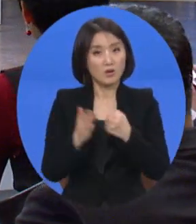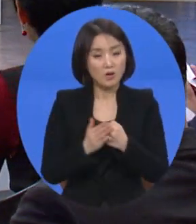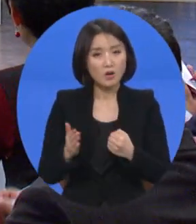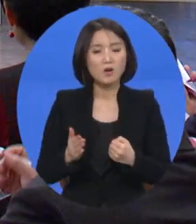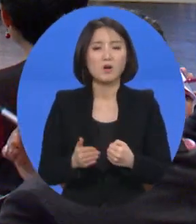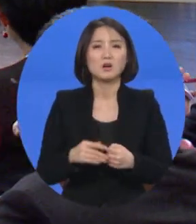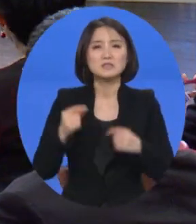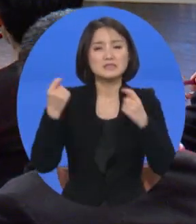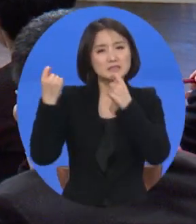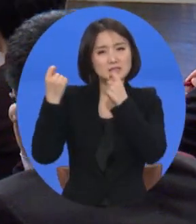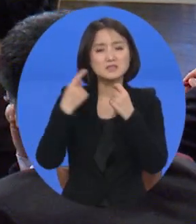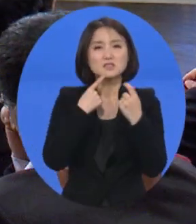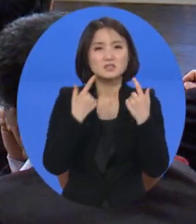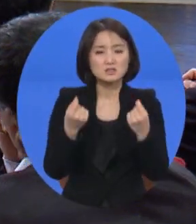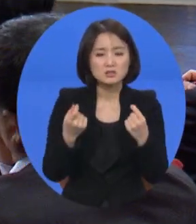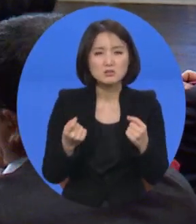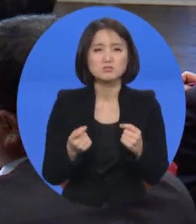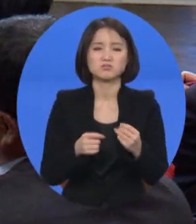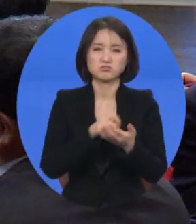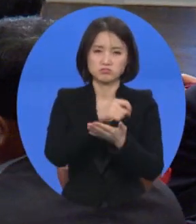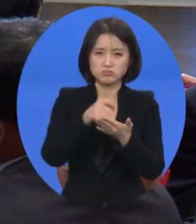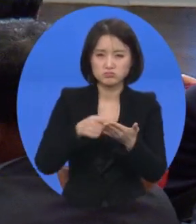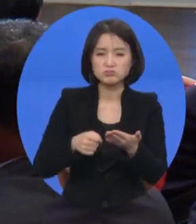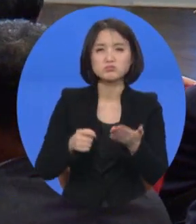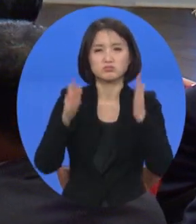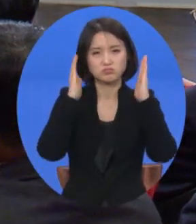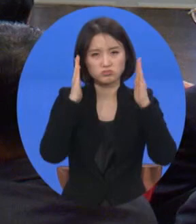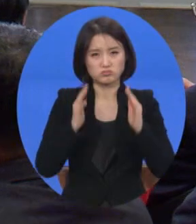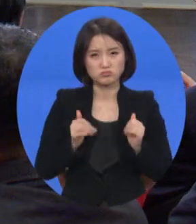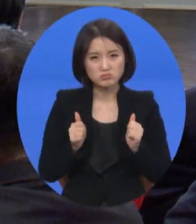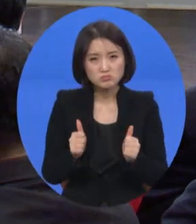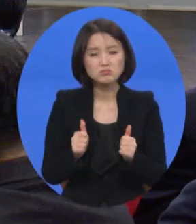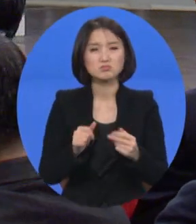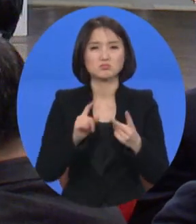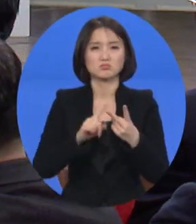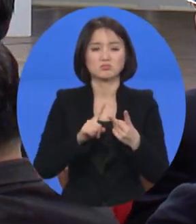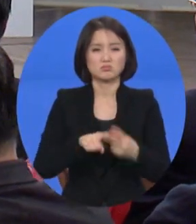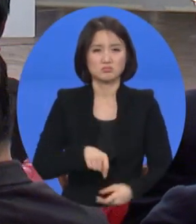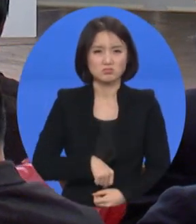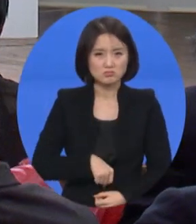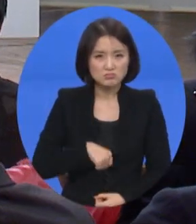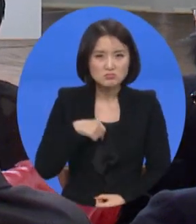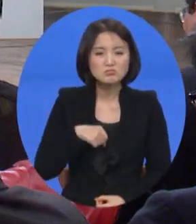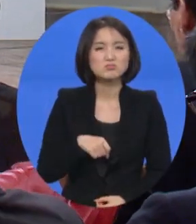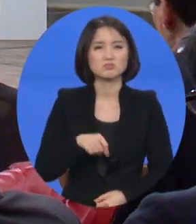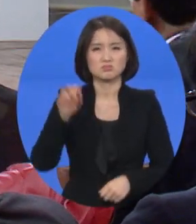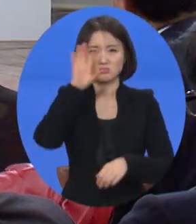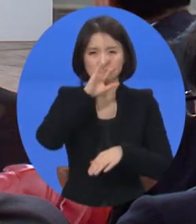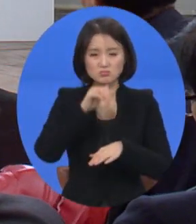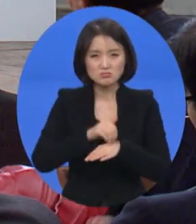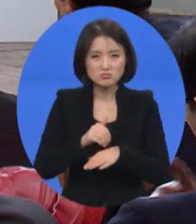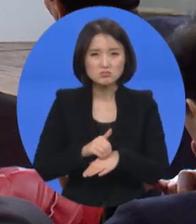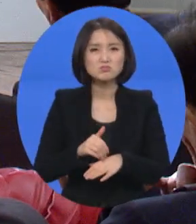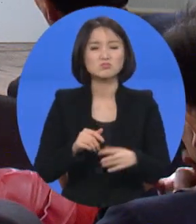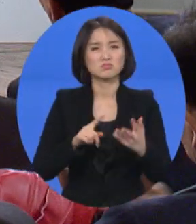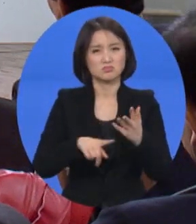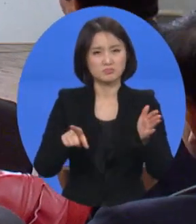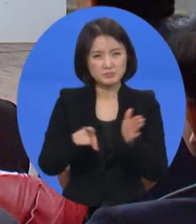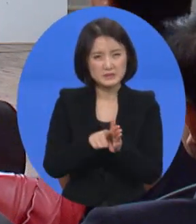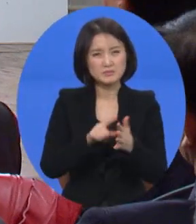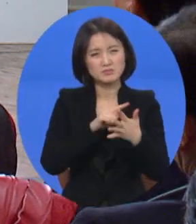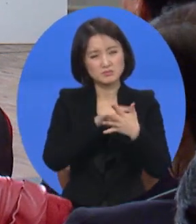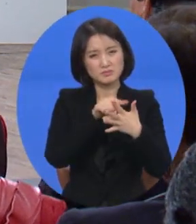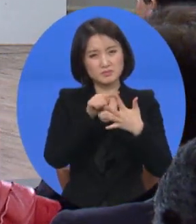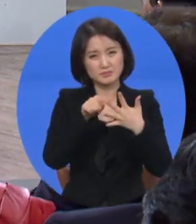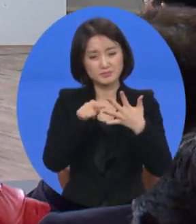닦고 자신의 행실을 이렇게 에 기를 때 함미를 중시를 하며 할 때 지켜야 할 덕목으로 매미의 5가지